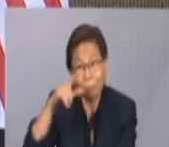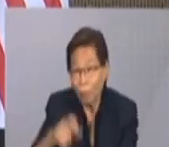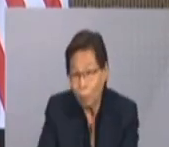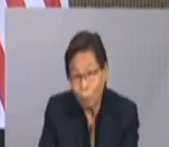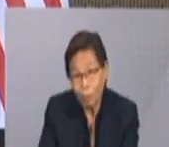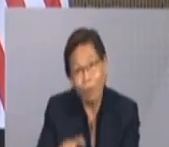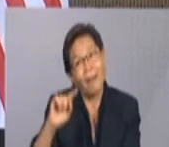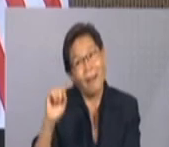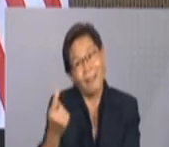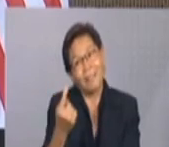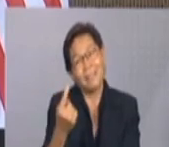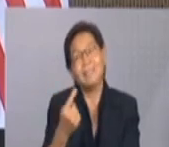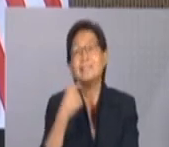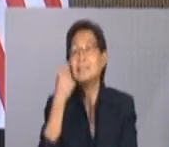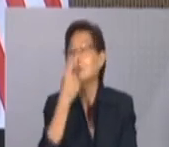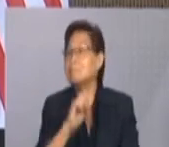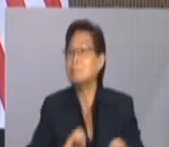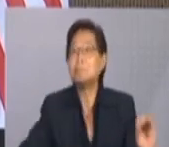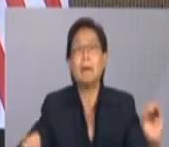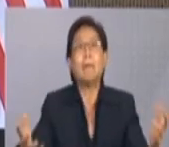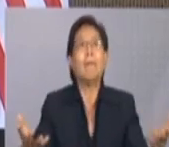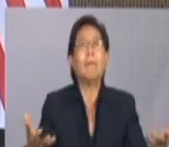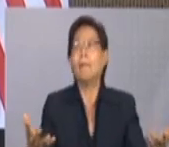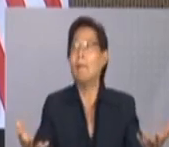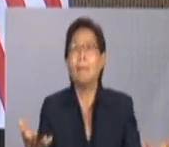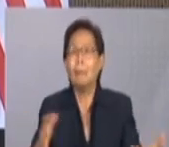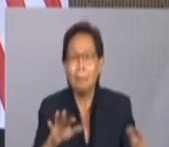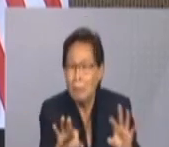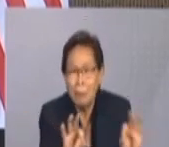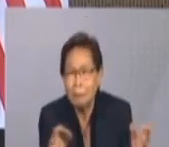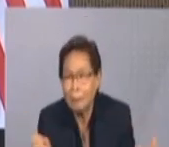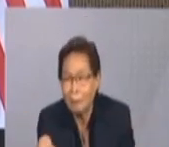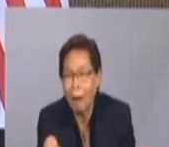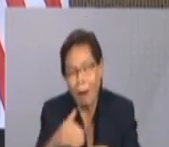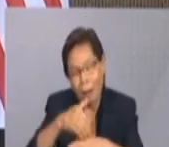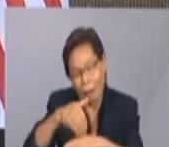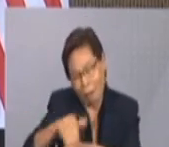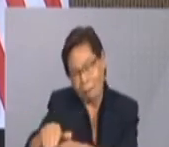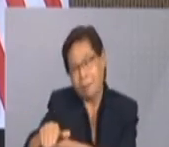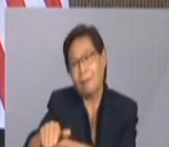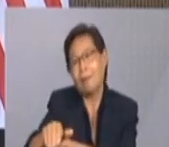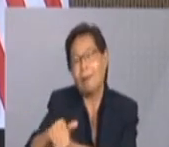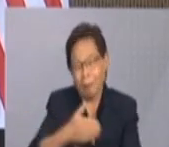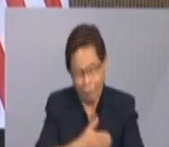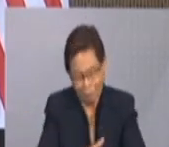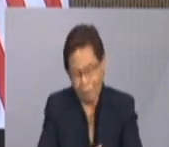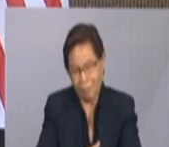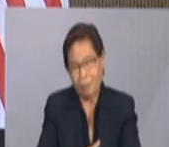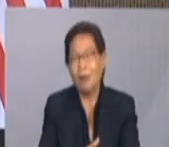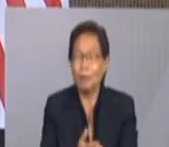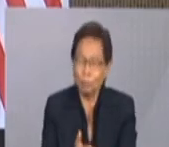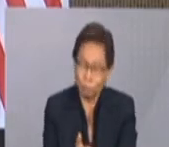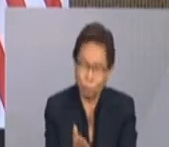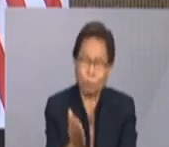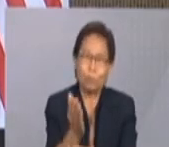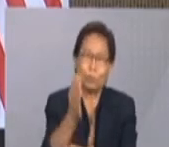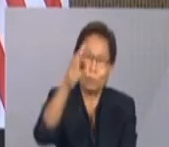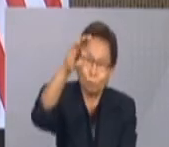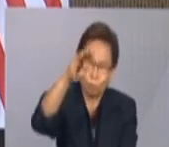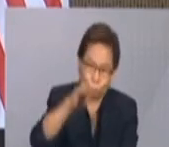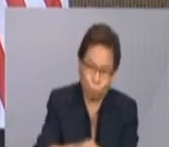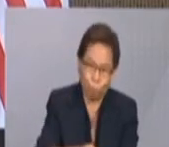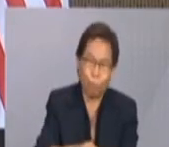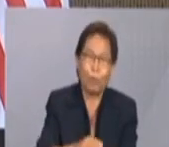Hanya mereka yang tiada pilihan saja mengantar anak mereka secara tidak langsung ini dapat menurunkan jumlah